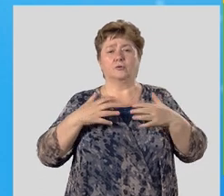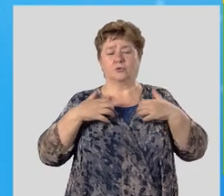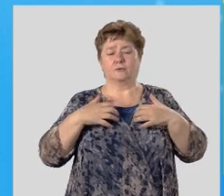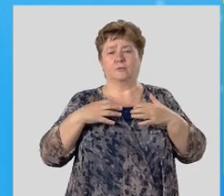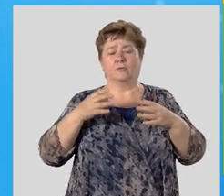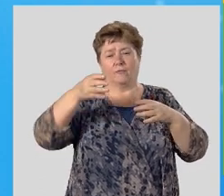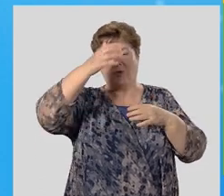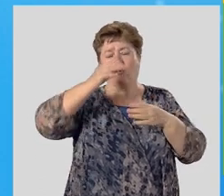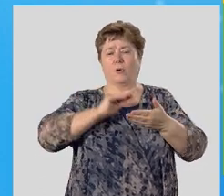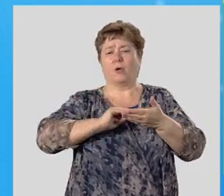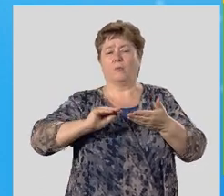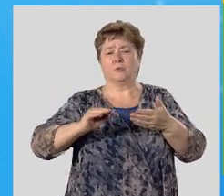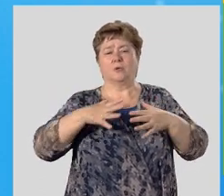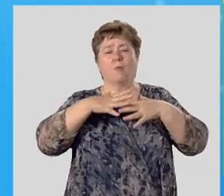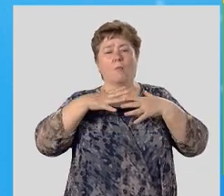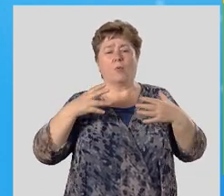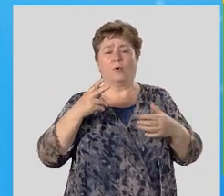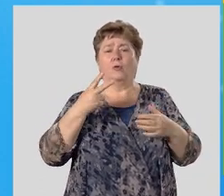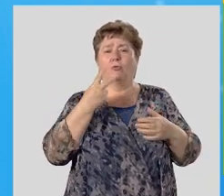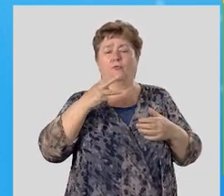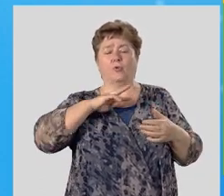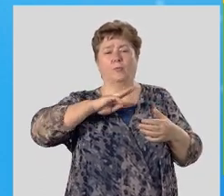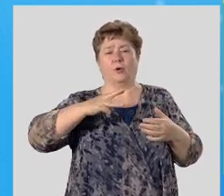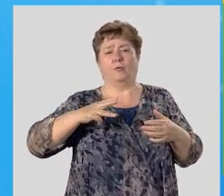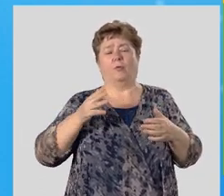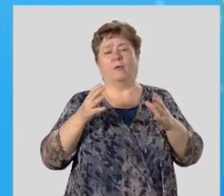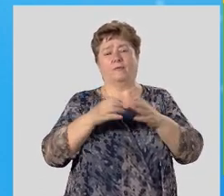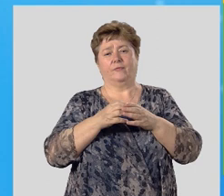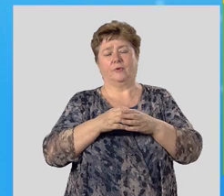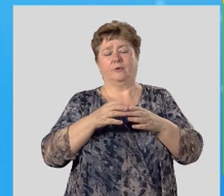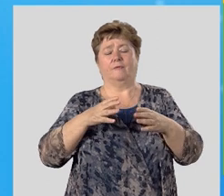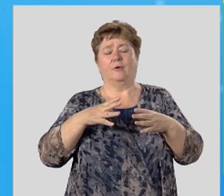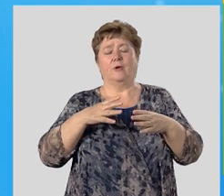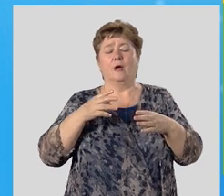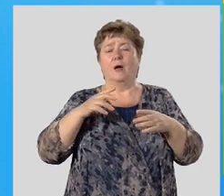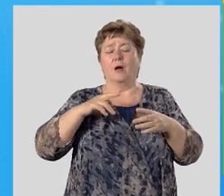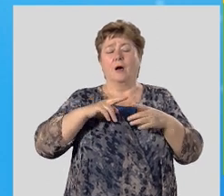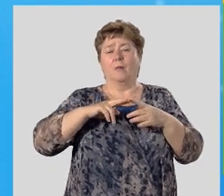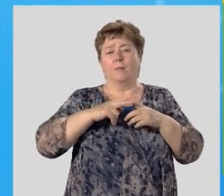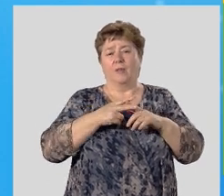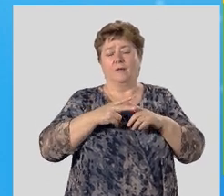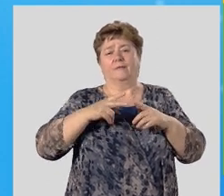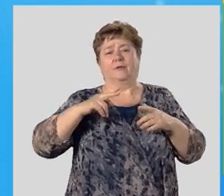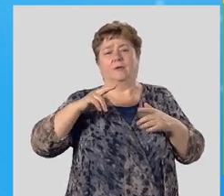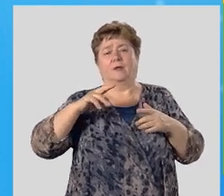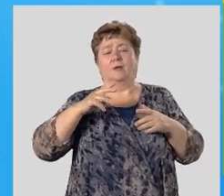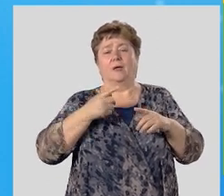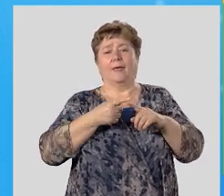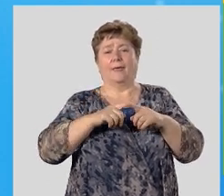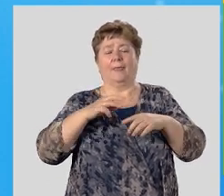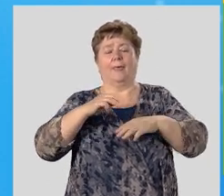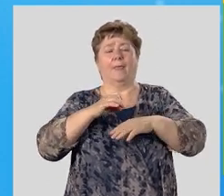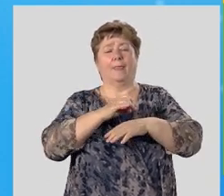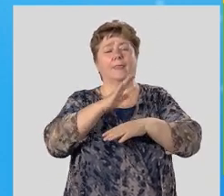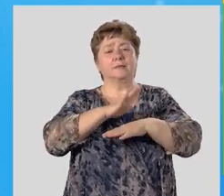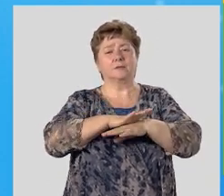науке описано более 2 миллионов видов. Из них более 1,5 миллионов видов – это